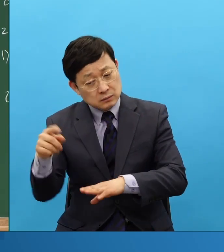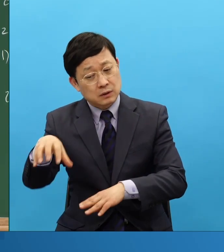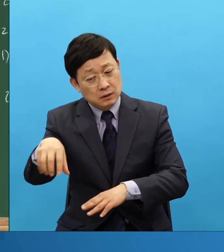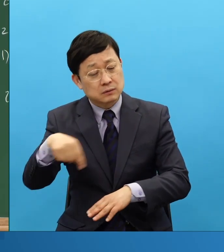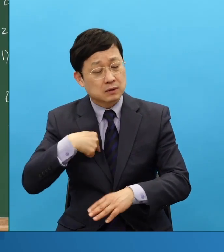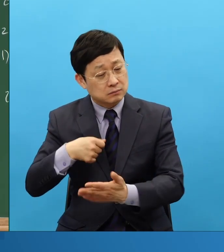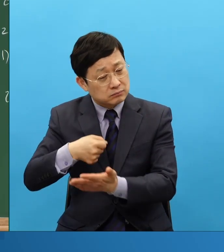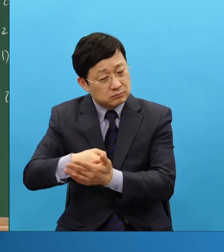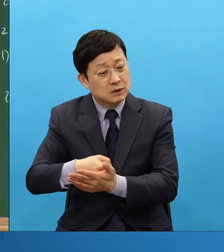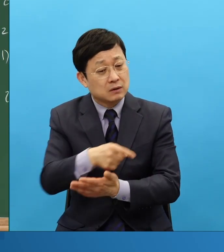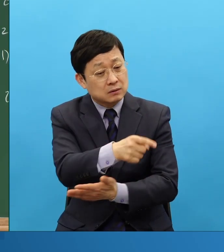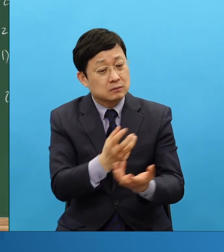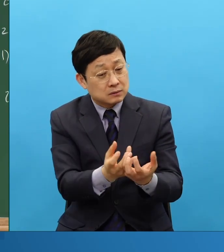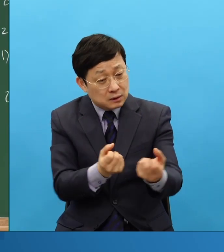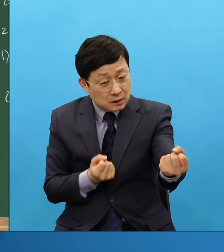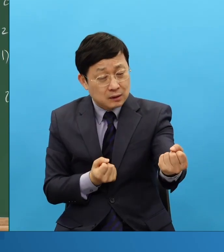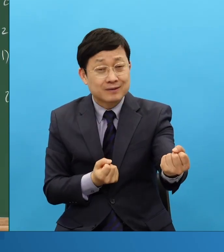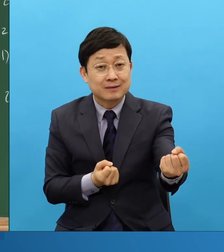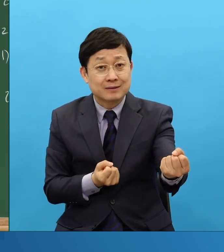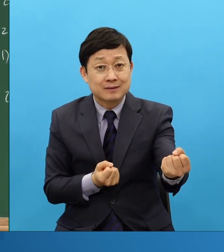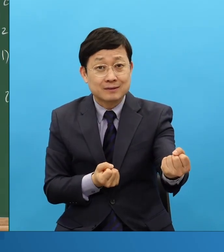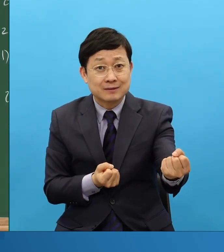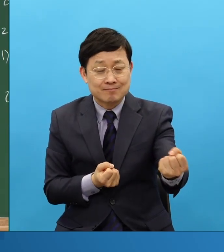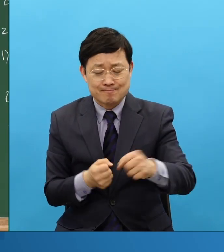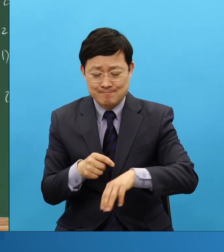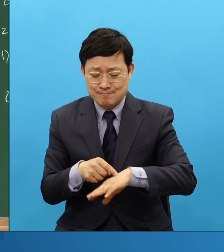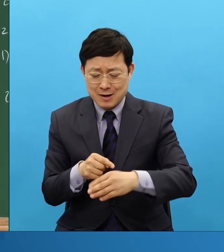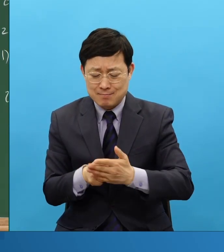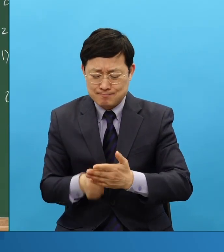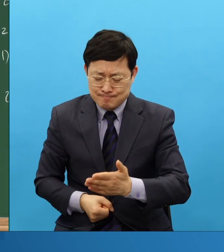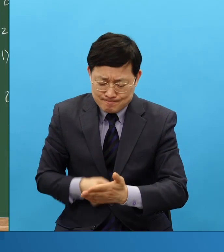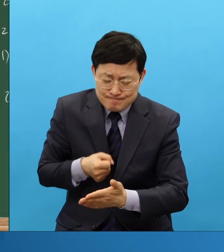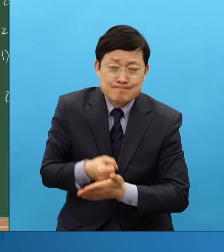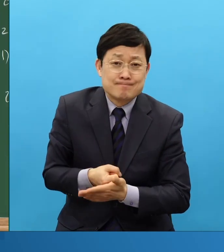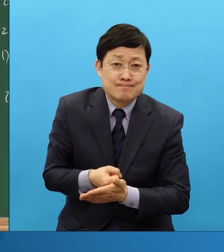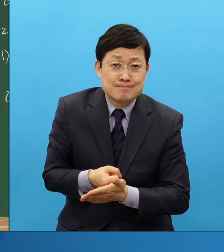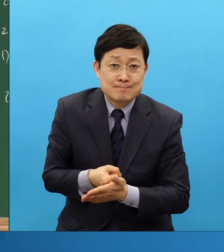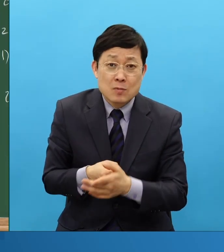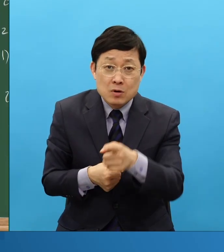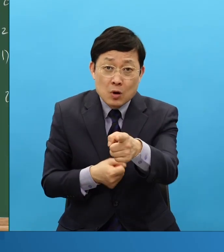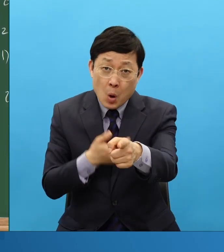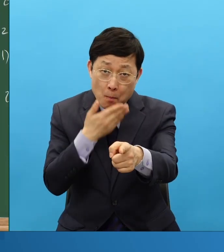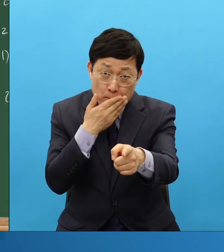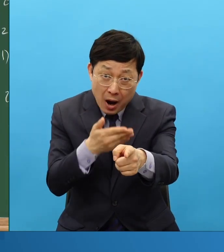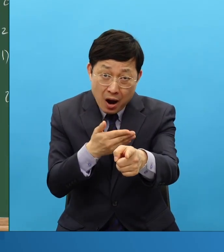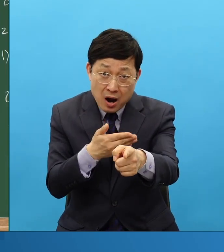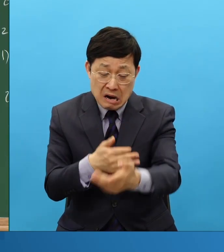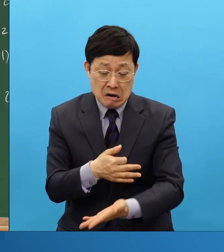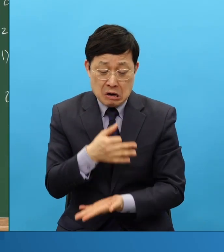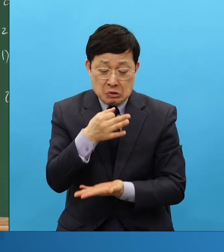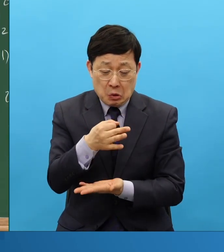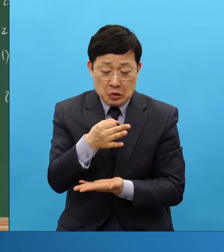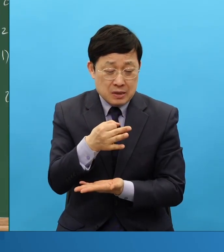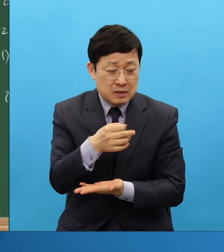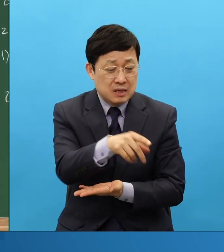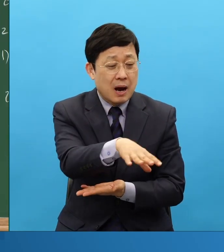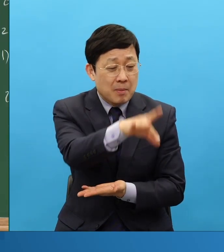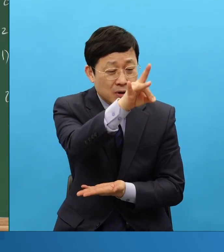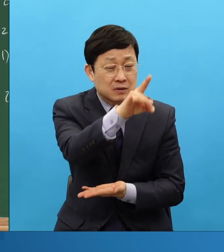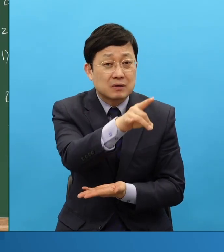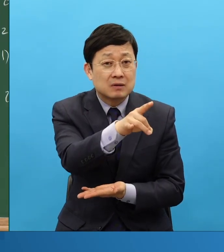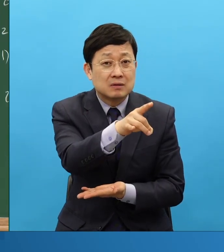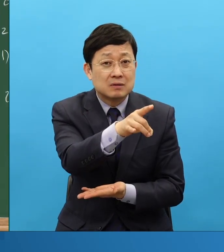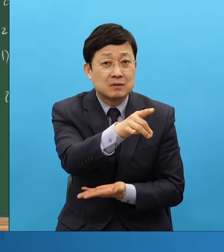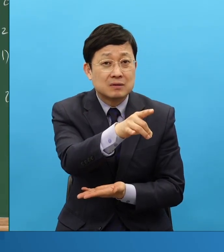하겠다. And I'll take whatever's left. 대단한 over. 결단이에요. He made a tremendous decision. 여러분 그렇게 하겠습니까 재산? Can you do that with your inheritance? 어떤